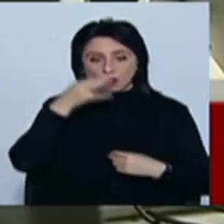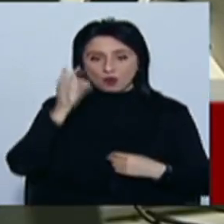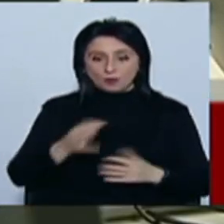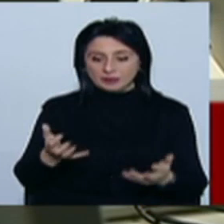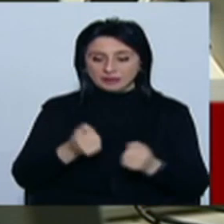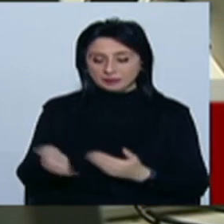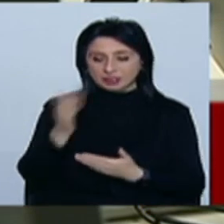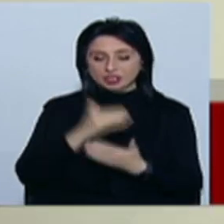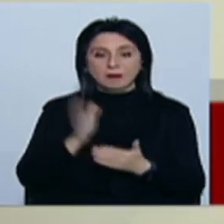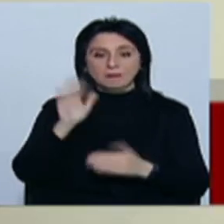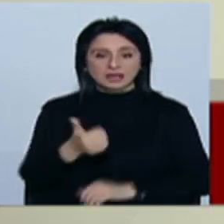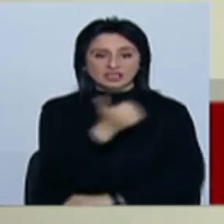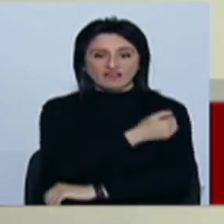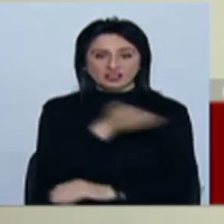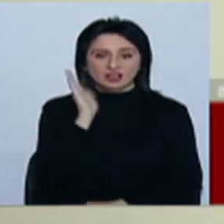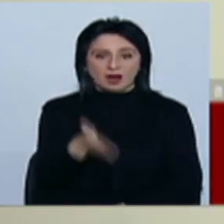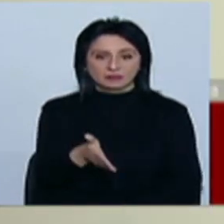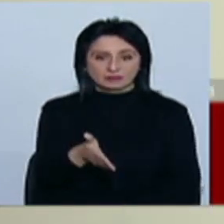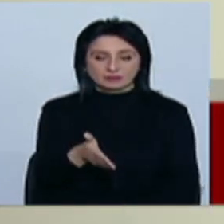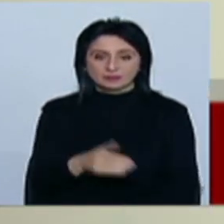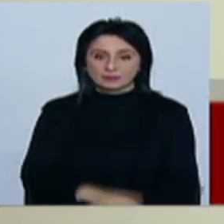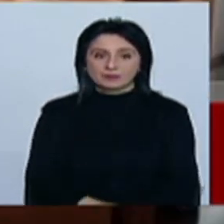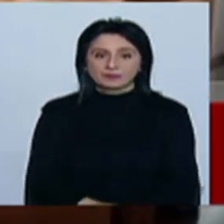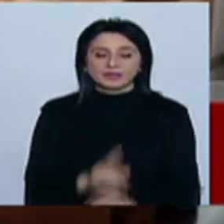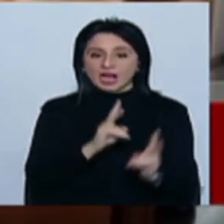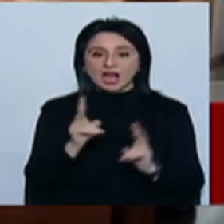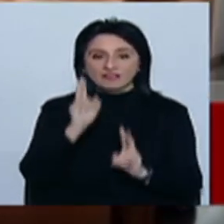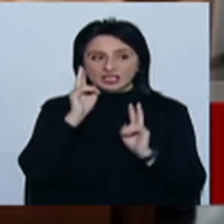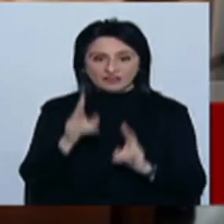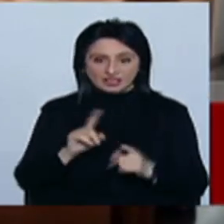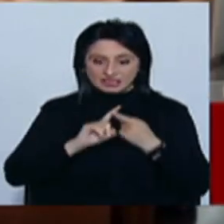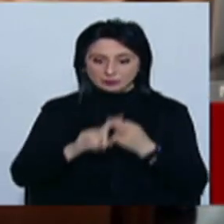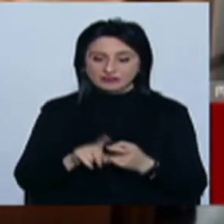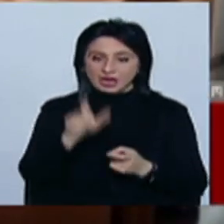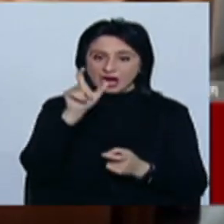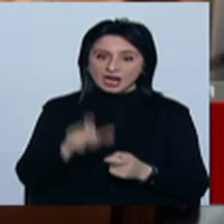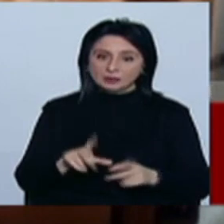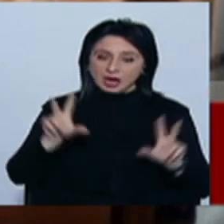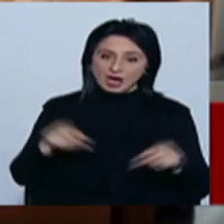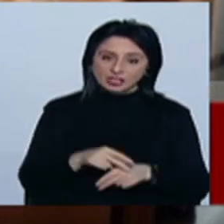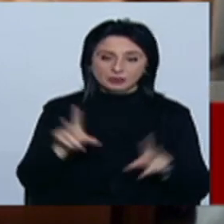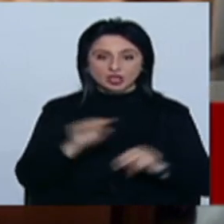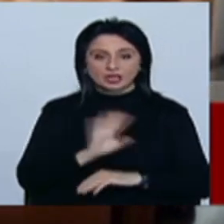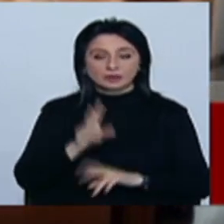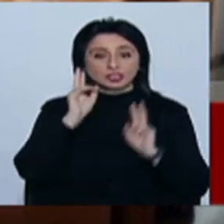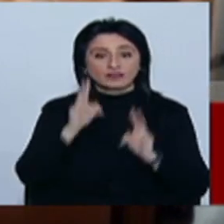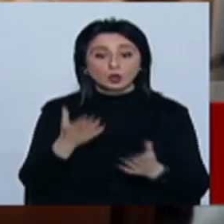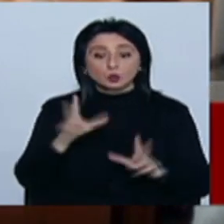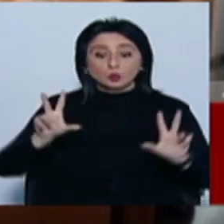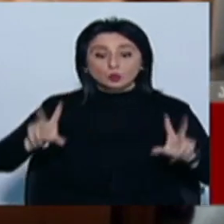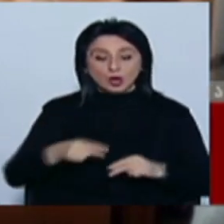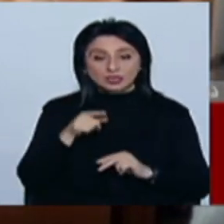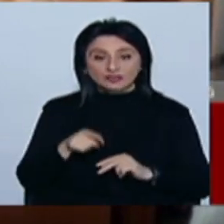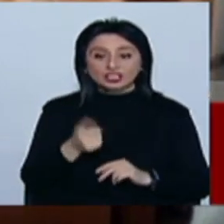გამოცდილების მიღების შემდეგ მაინც ვაქცინაციის გზას დაადგნენ. არავინ არ იცის დაინფიცირების შემდეგ ეს ადამიანი გადარჩება თუ არ გადარჩება და თუ